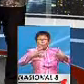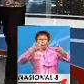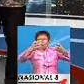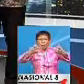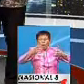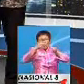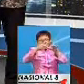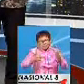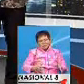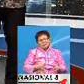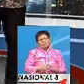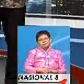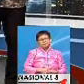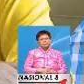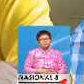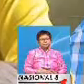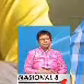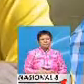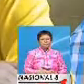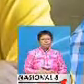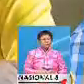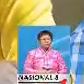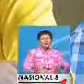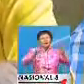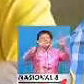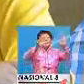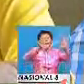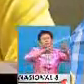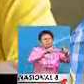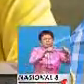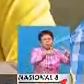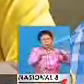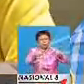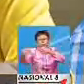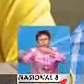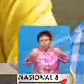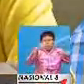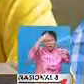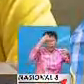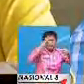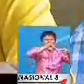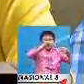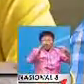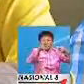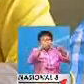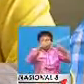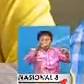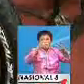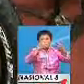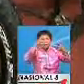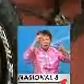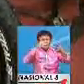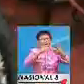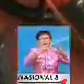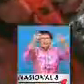peserta kali ini lapan kategori dipertandingkan iaitu lelaki Junior terbuka lelaki